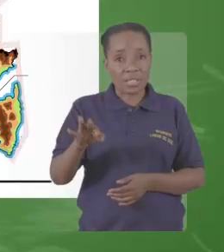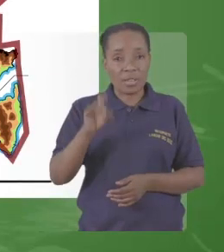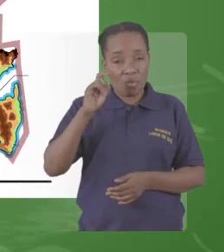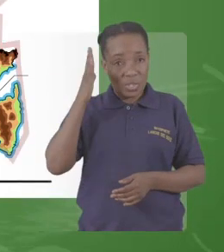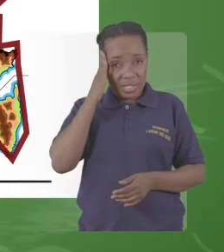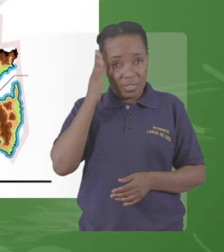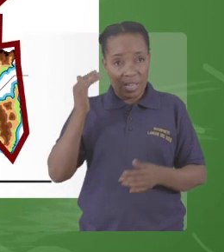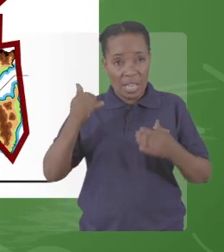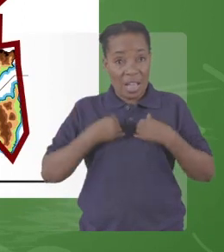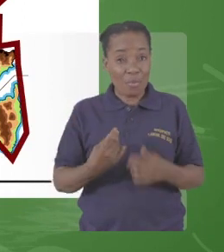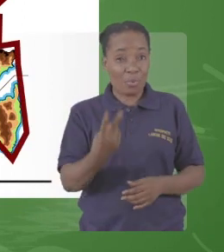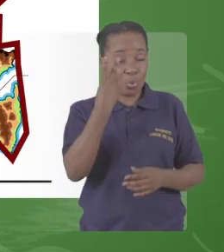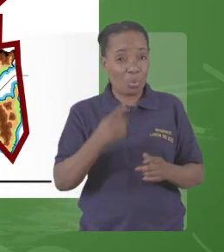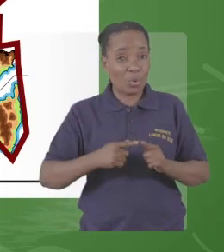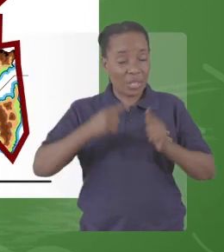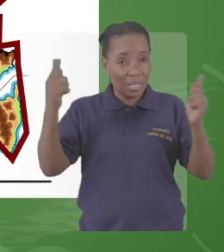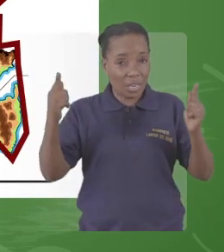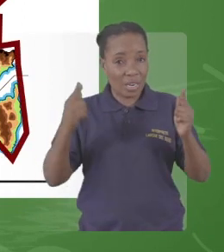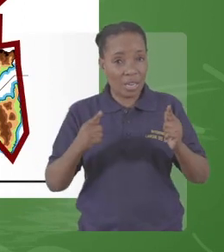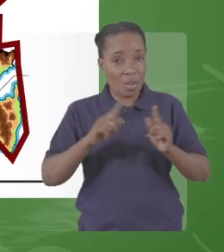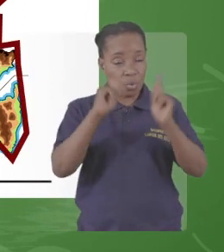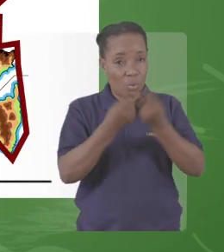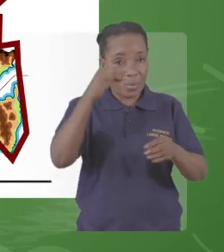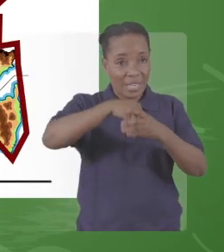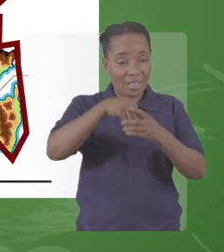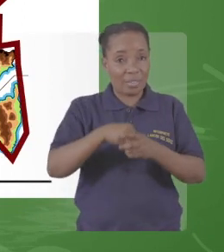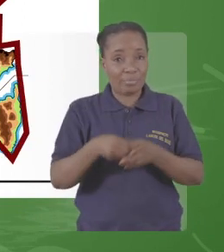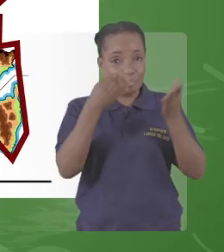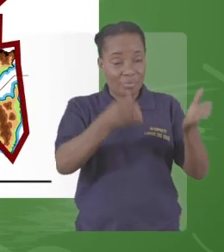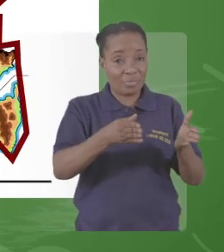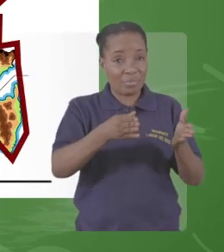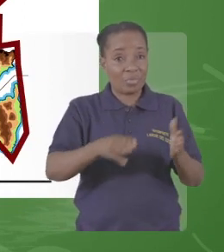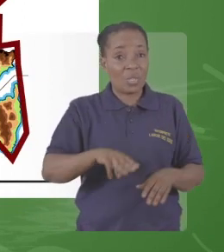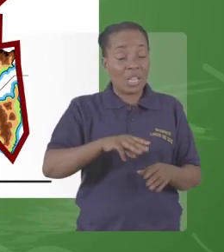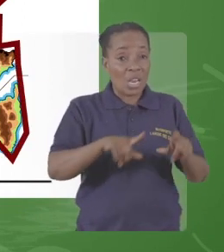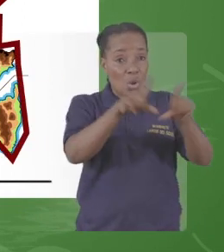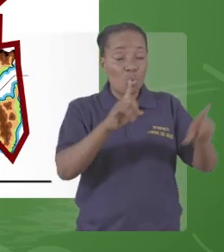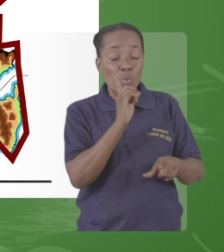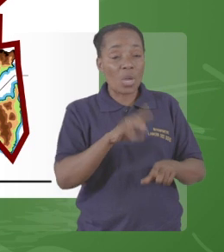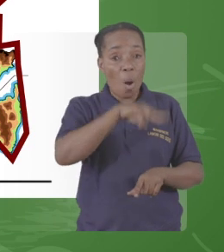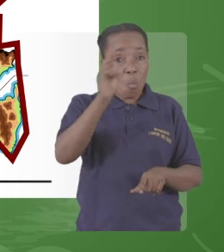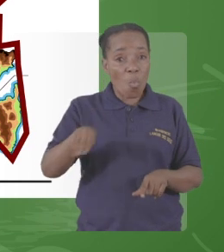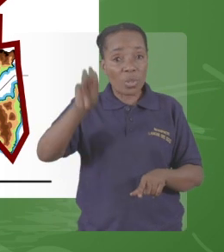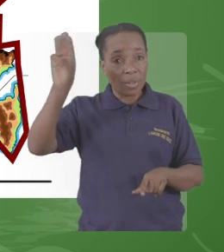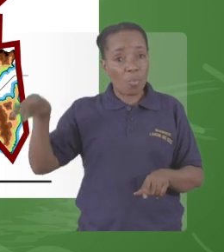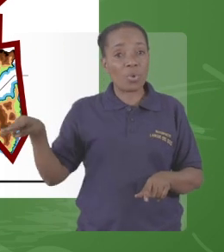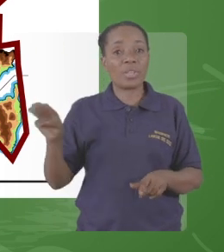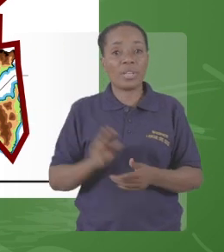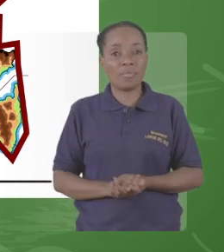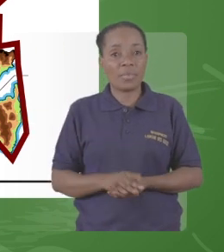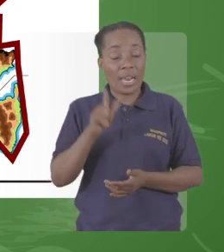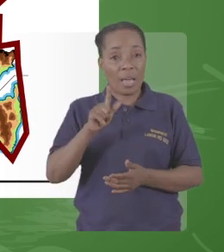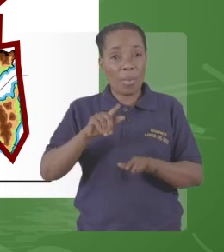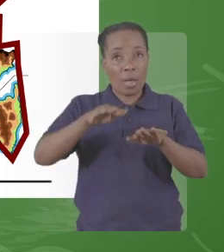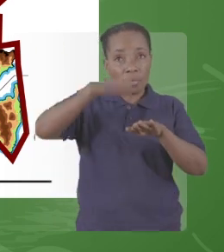deux grands ensembles. Les zones montagneuses, caractérisées par des hauts plateaux.